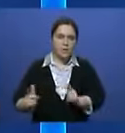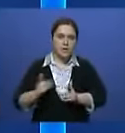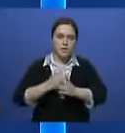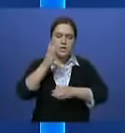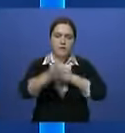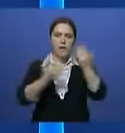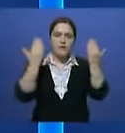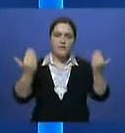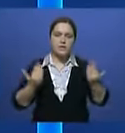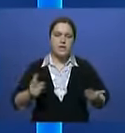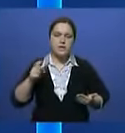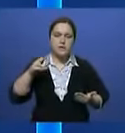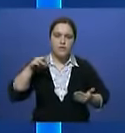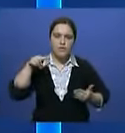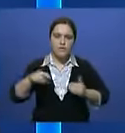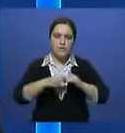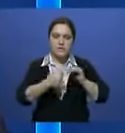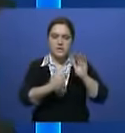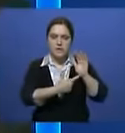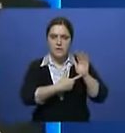международной выставке Экспо